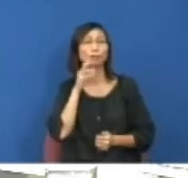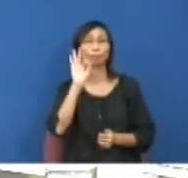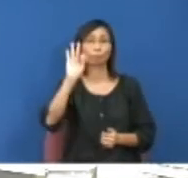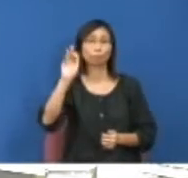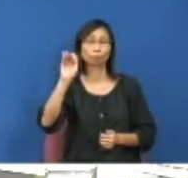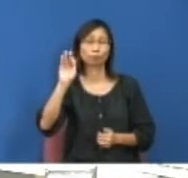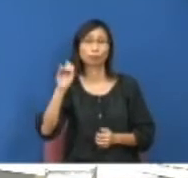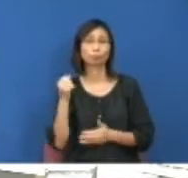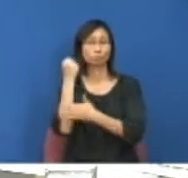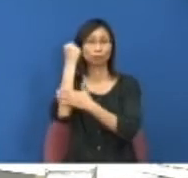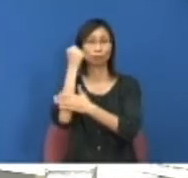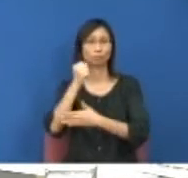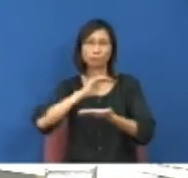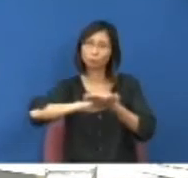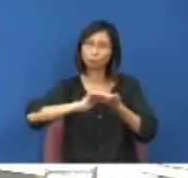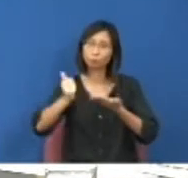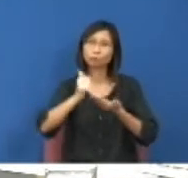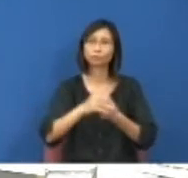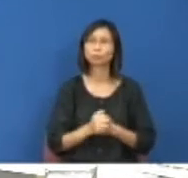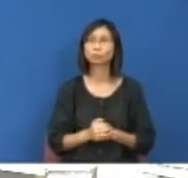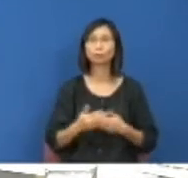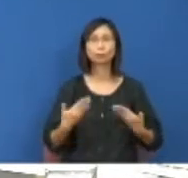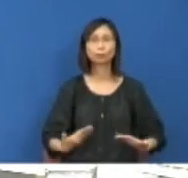然是今天為什麼要這麼說呢？就是過兩天就是法國革命的